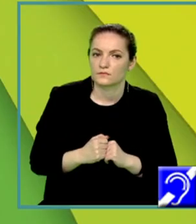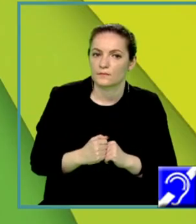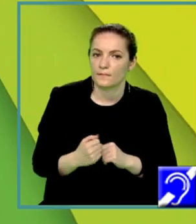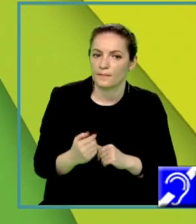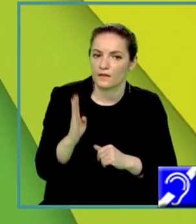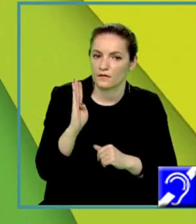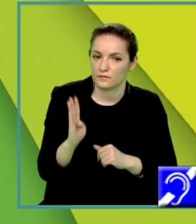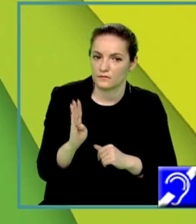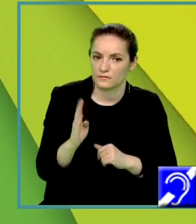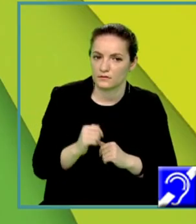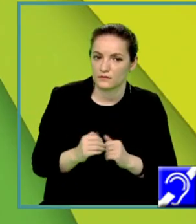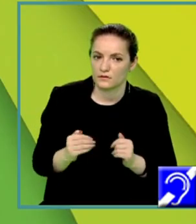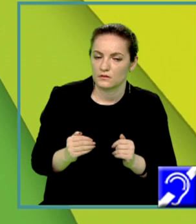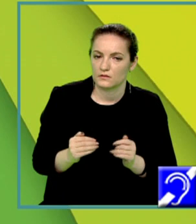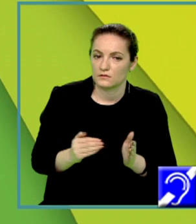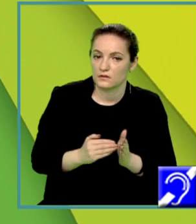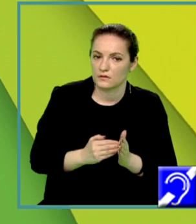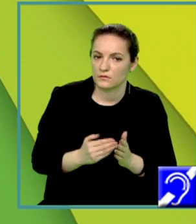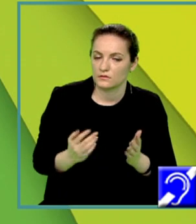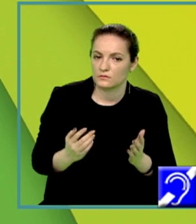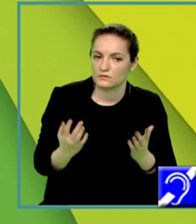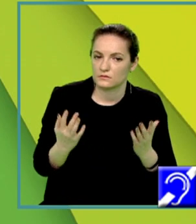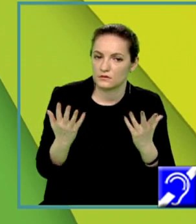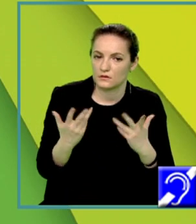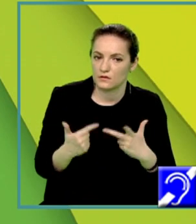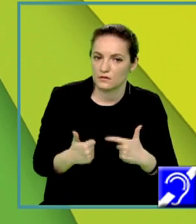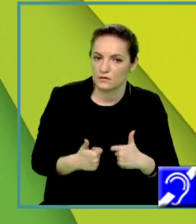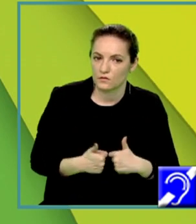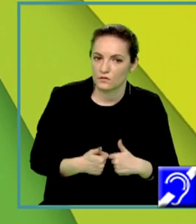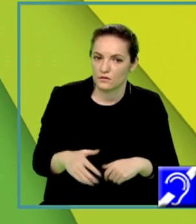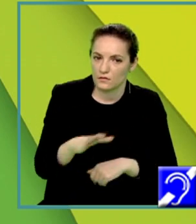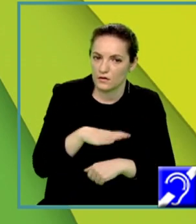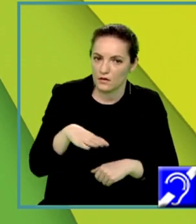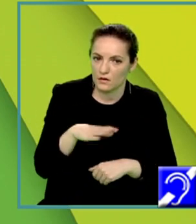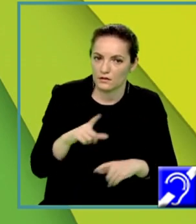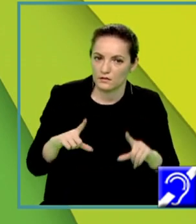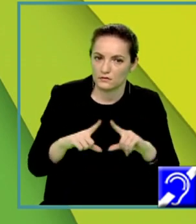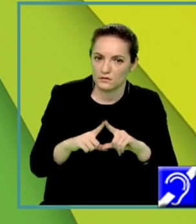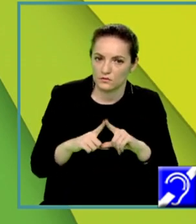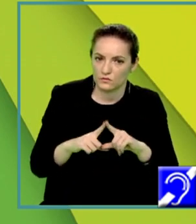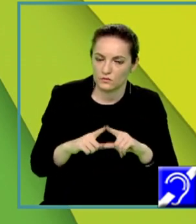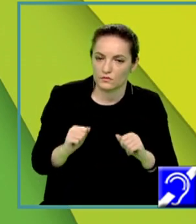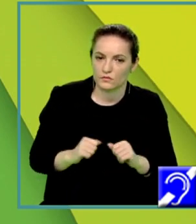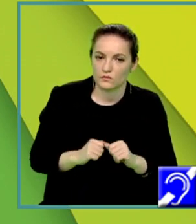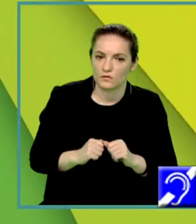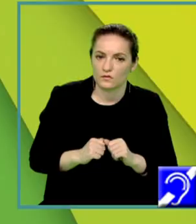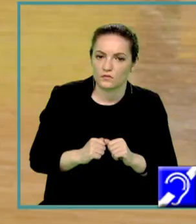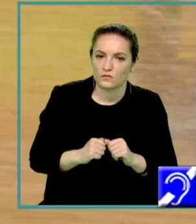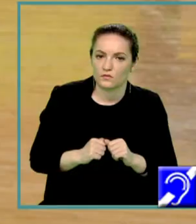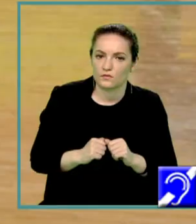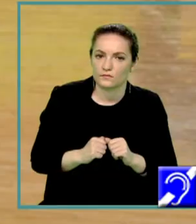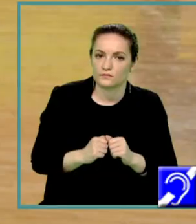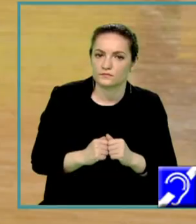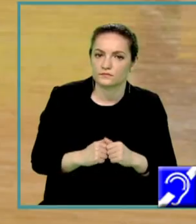Punctul B al problemei ne cerea să calculăm area triunghiului determinat de graficul funcției și de axele